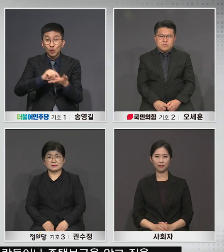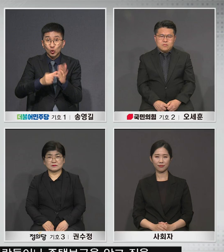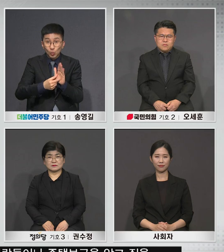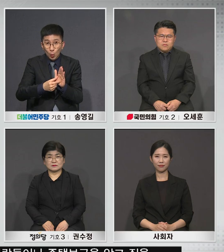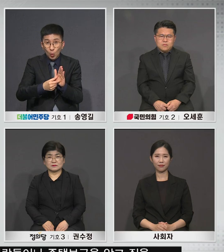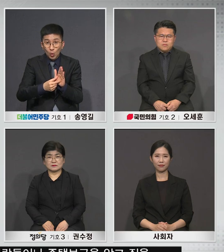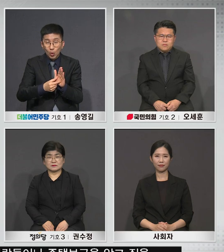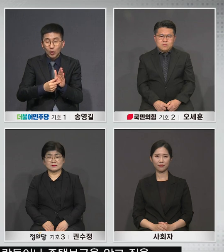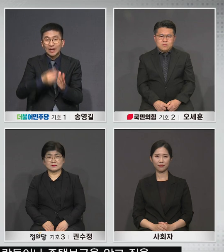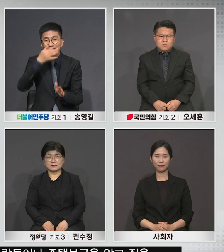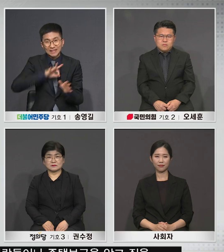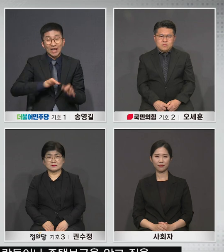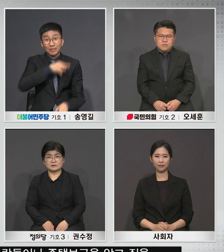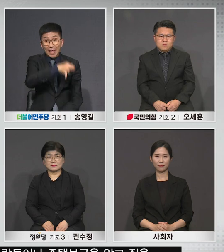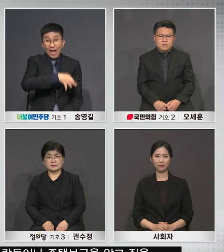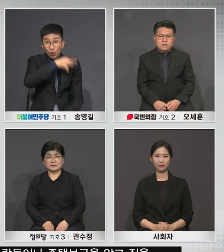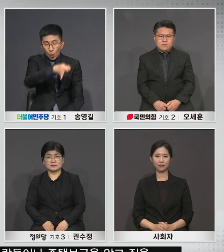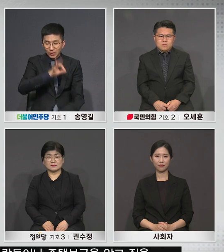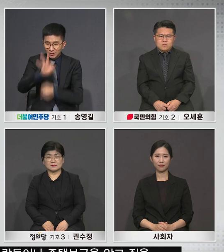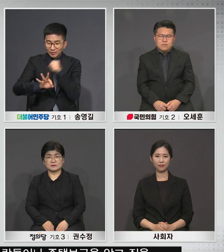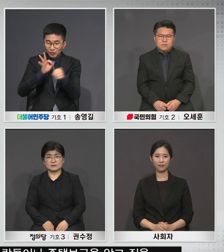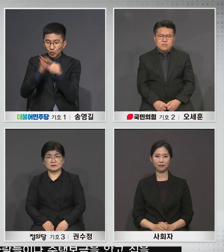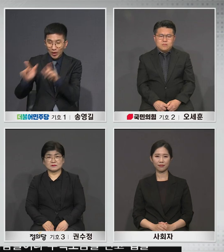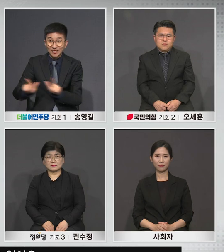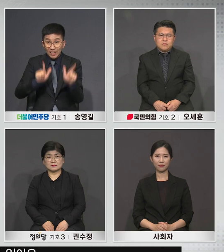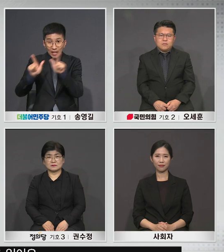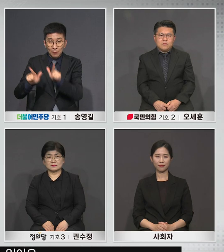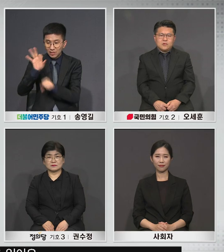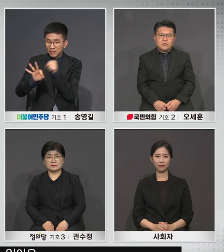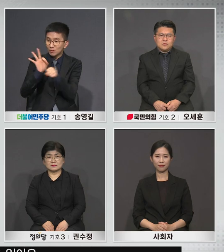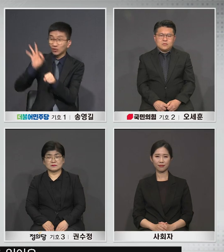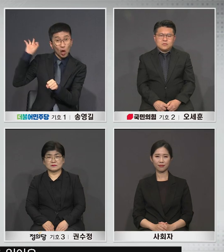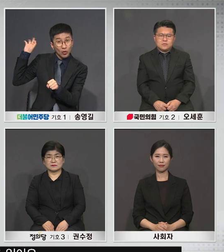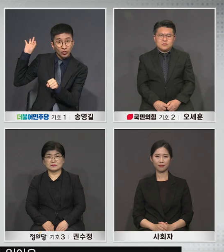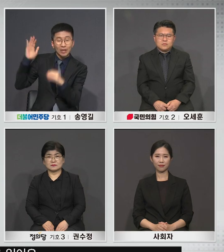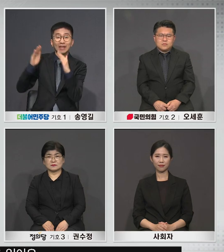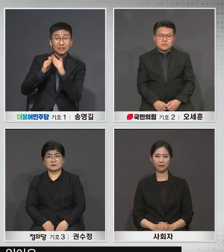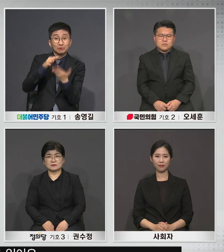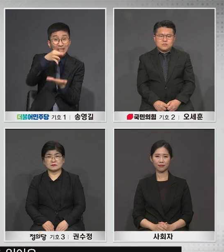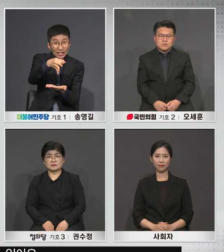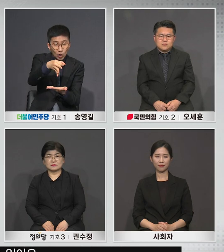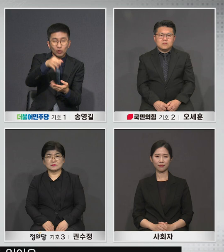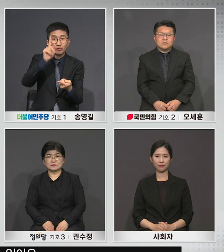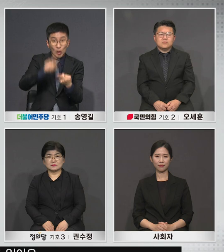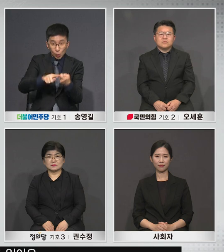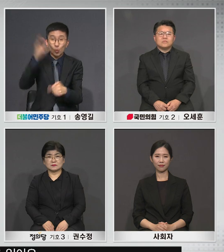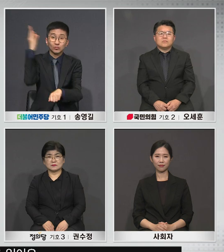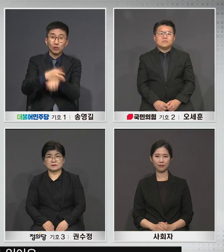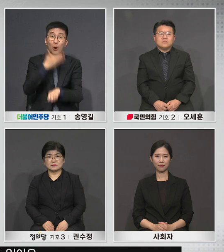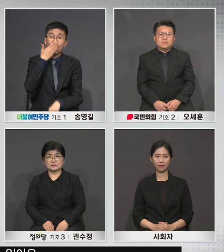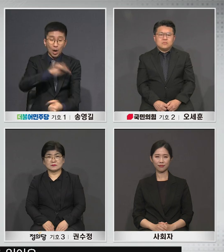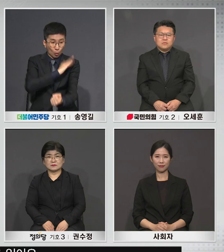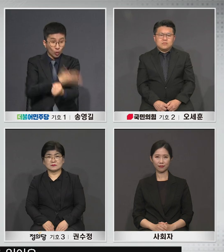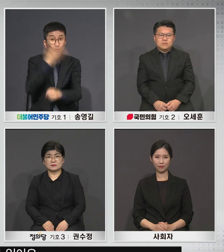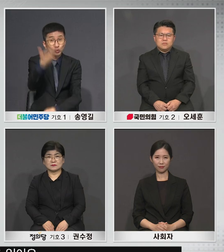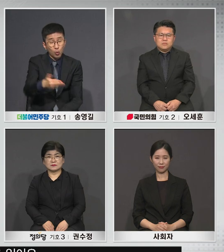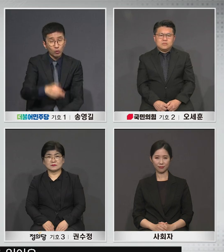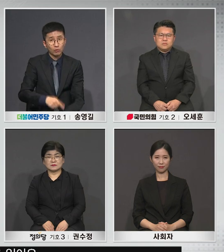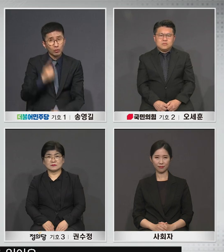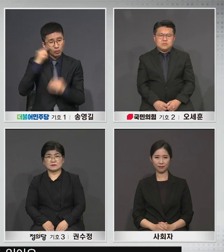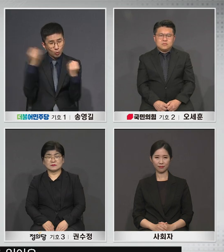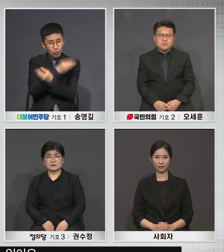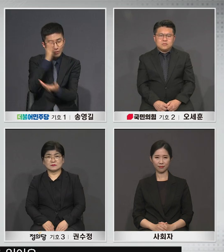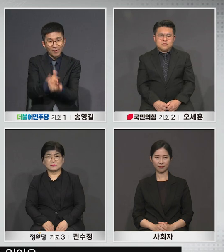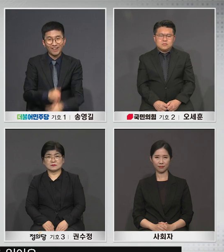동안 살면서 확정된 분양가로 집을 사게 해주는 권리를 주는 것을 어떻게 빚 내서 집 사라고 이렇게 오해를 하십니까?